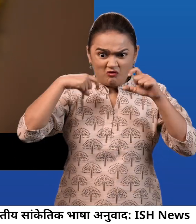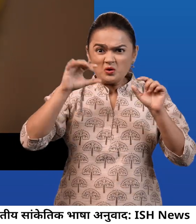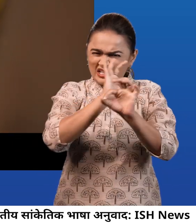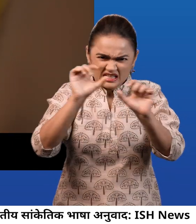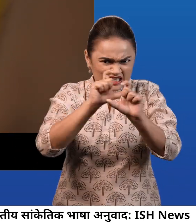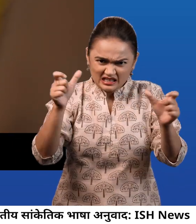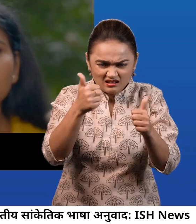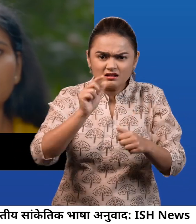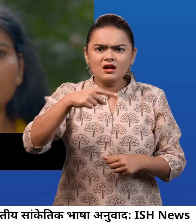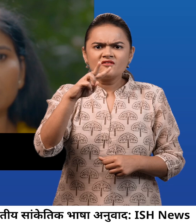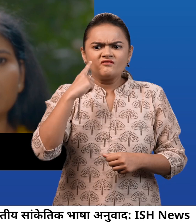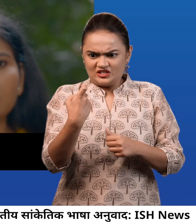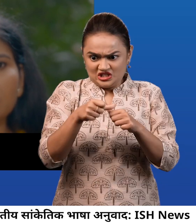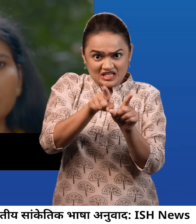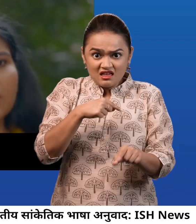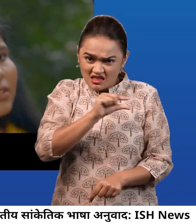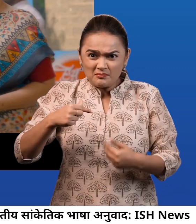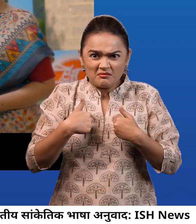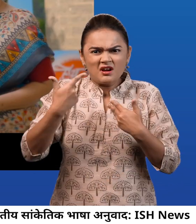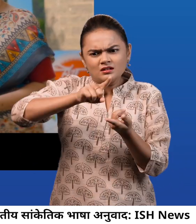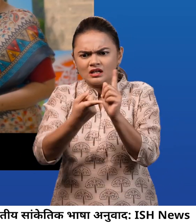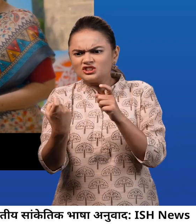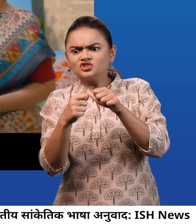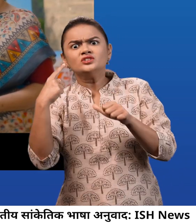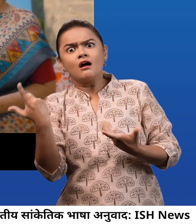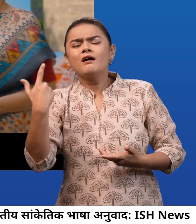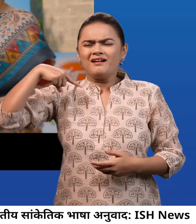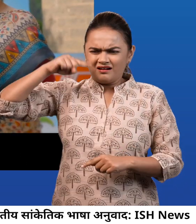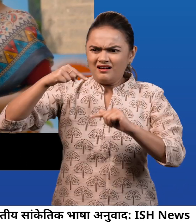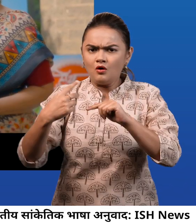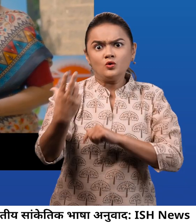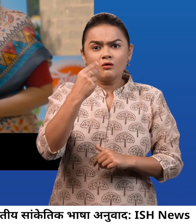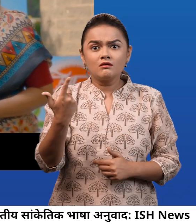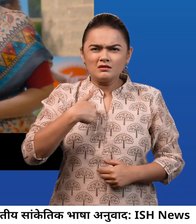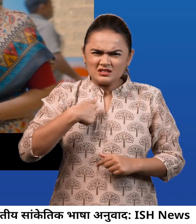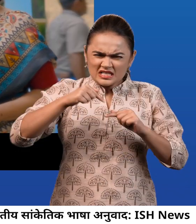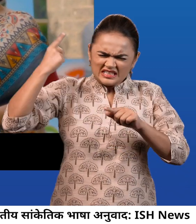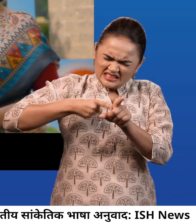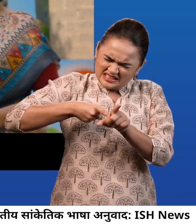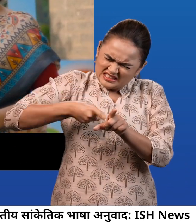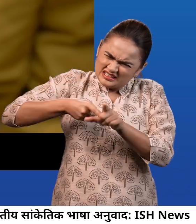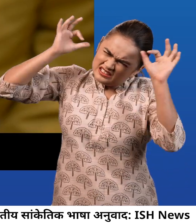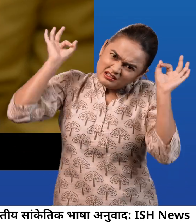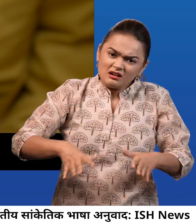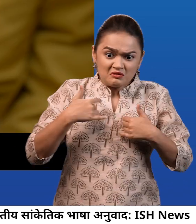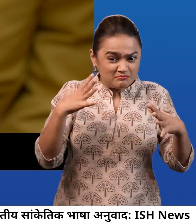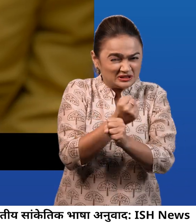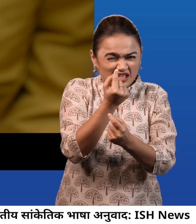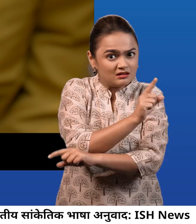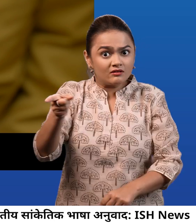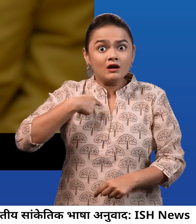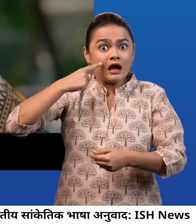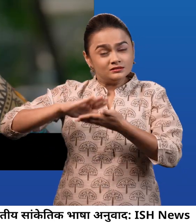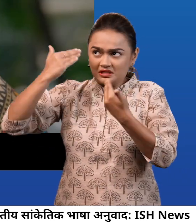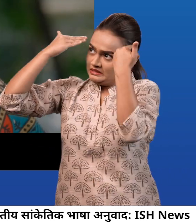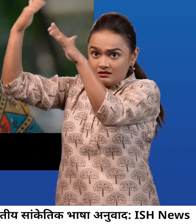ते फोटो नीट दिसत नाही आणि विजयच्या जागी जय करून ठेवलाय. मला मतदानच करू दिलं नाही. एकही वर्ष मतदान न चुकवलेली बाई आहे मी. माझ्या वर